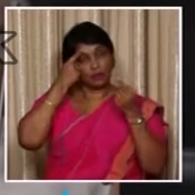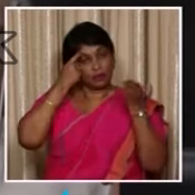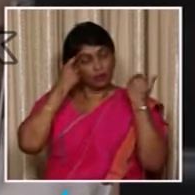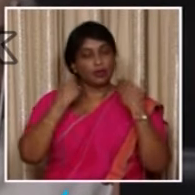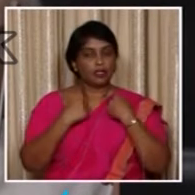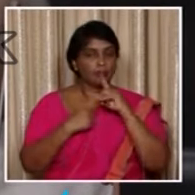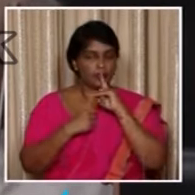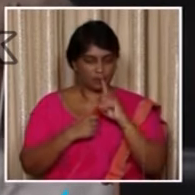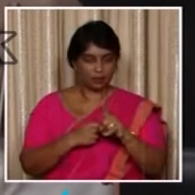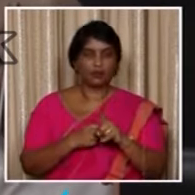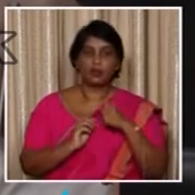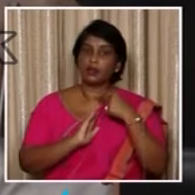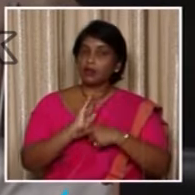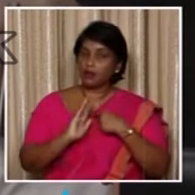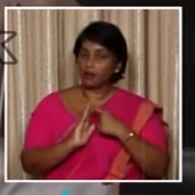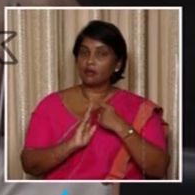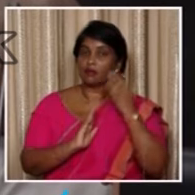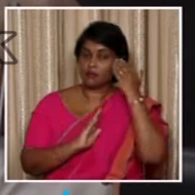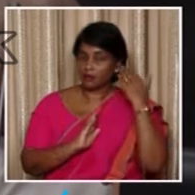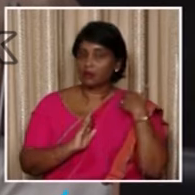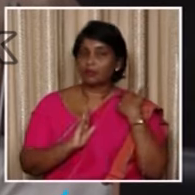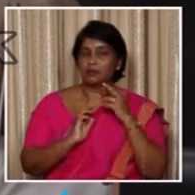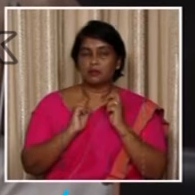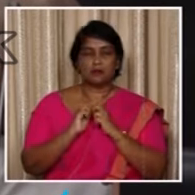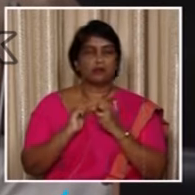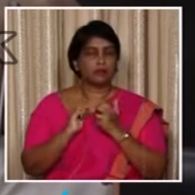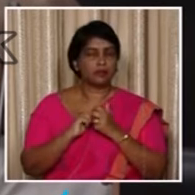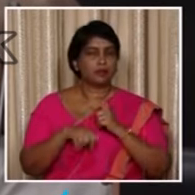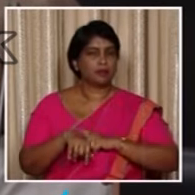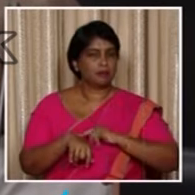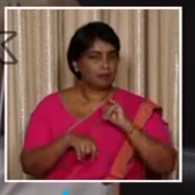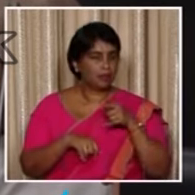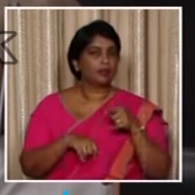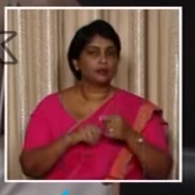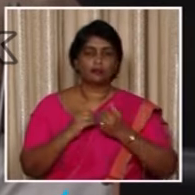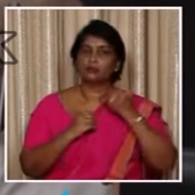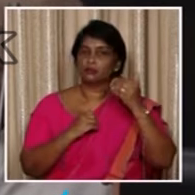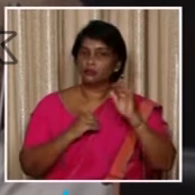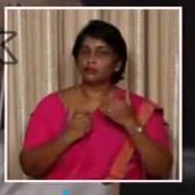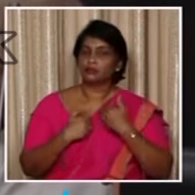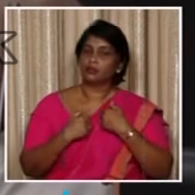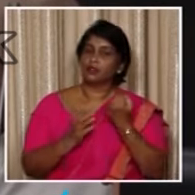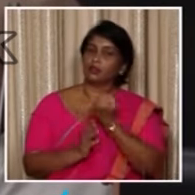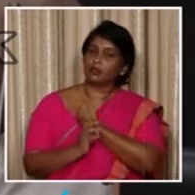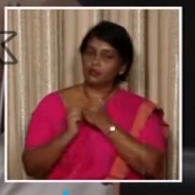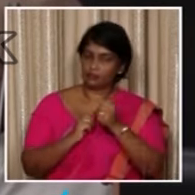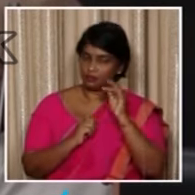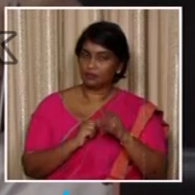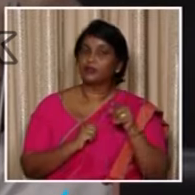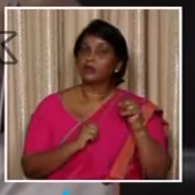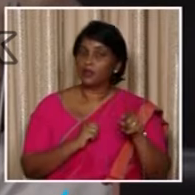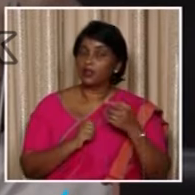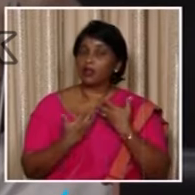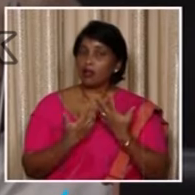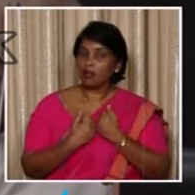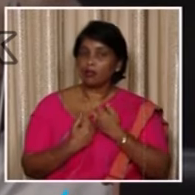මම කිව්වා ලංකා මාතාව අනතුරුදායක වැල් පාලමෙන් එගොඩ කරන්න මම කැප වෙනවා කියලා. මට